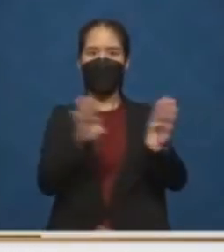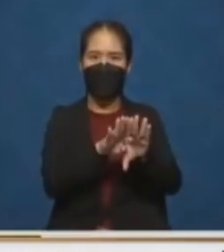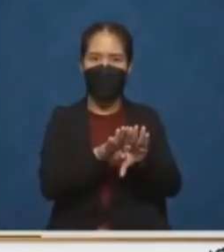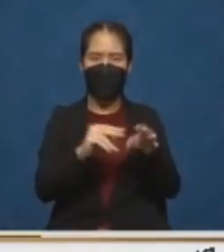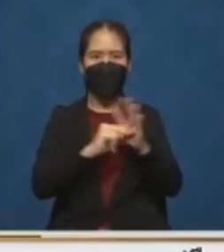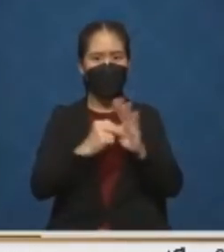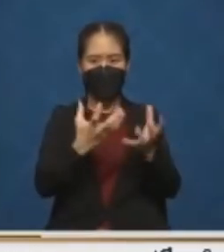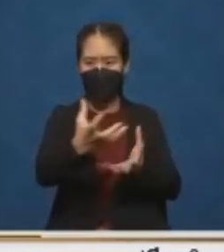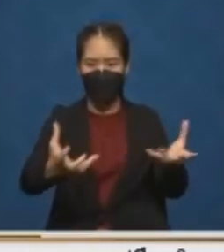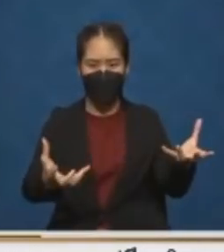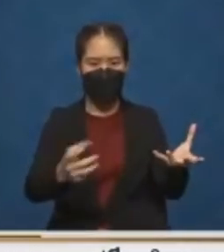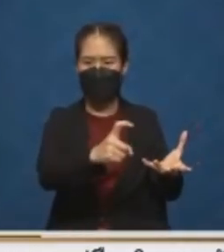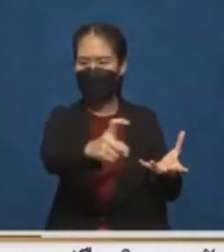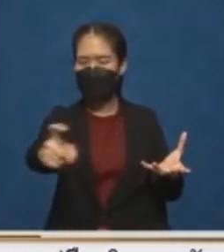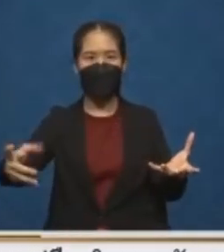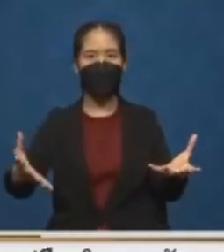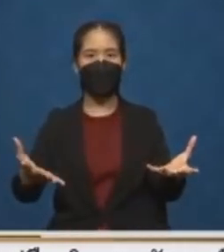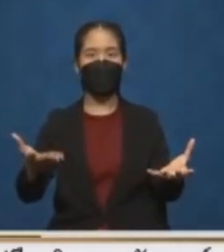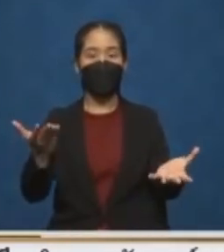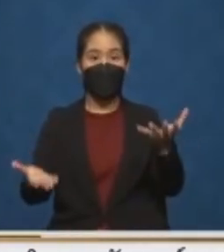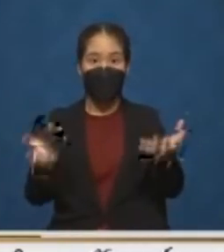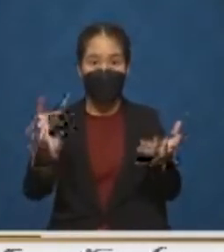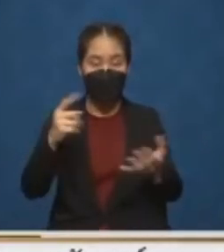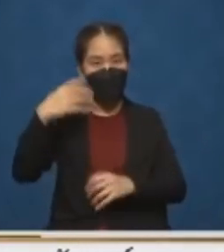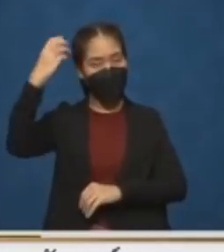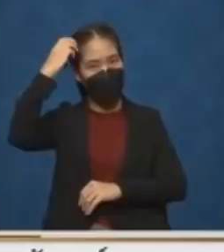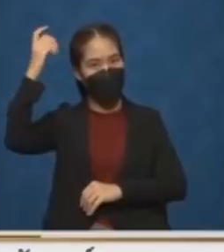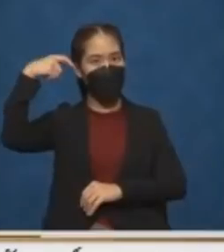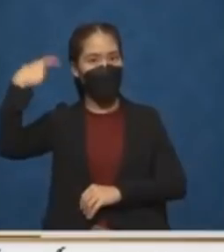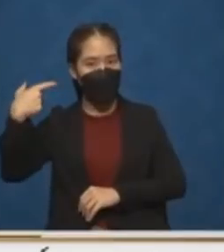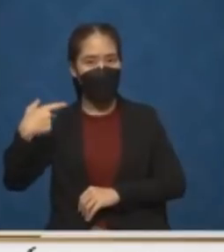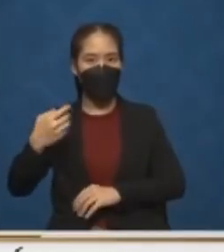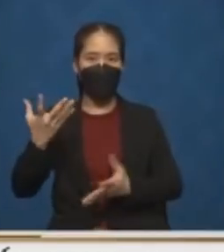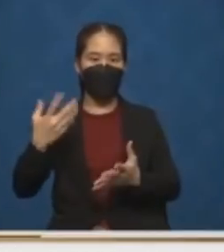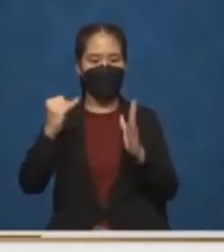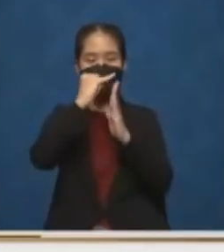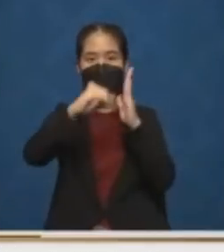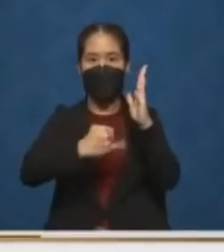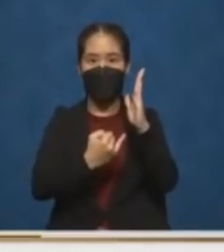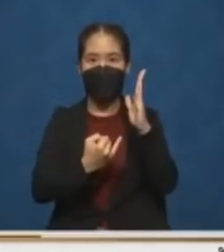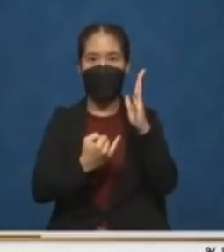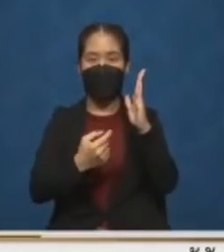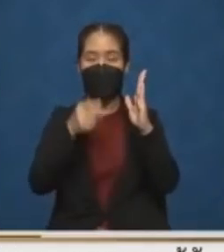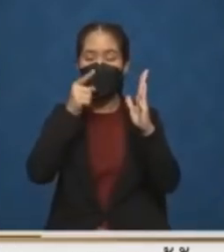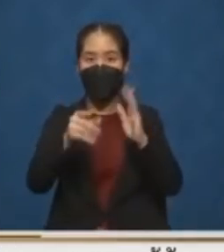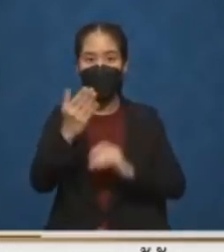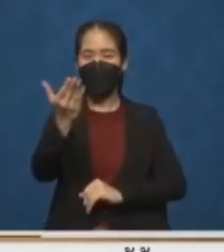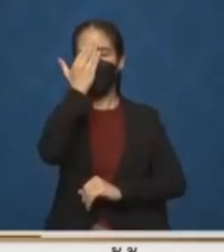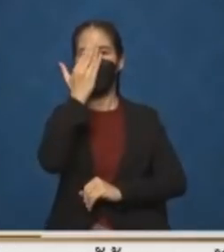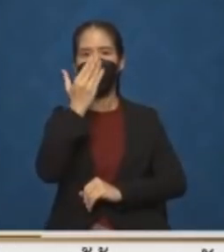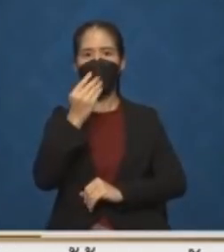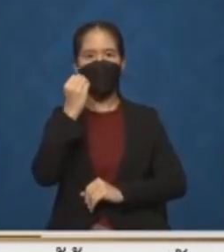เช่นเดียวกับการไม่ให้แรงงานได้กับบานเกิดเขาเมอเขาทราบด้วยความที่